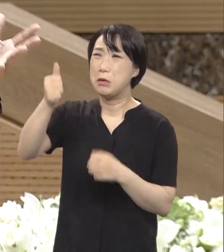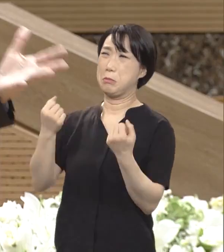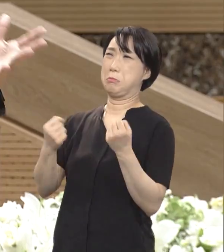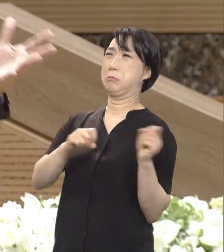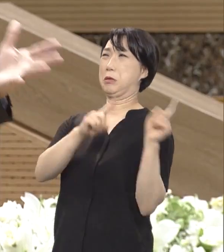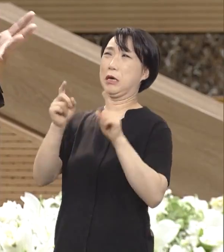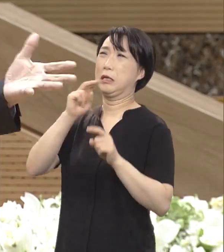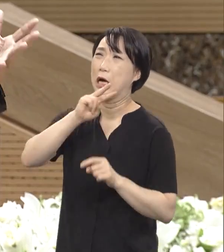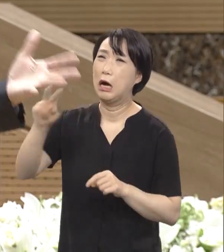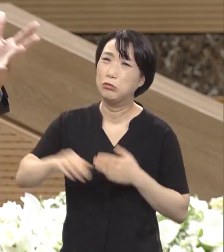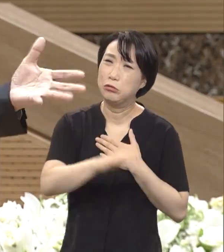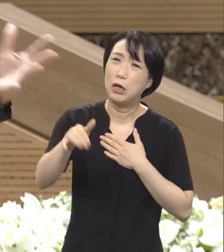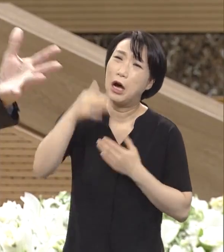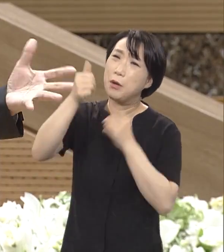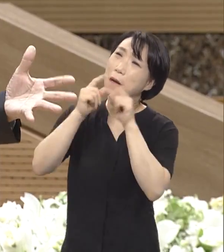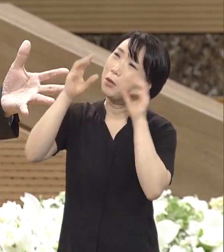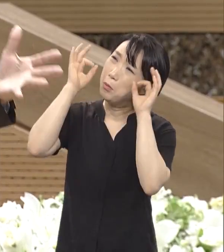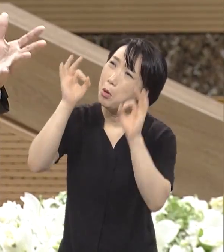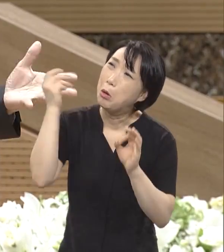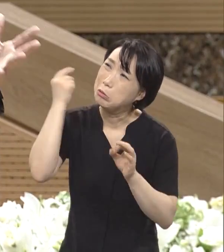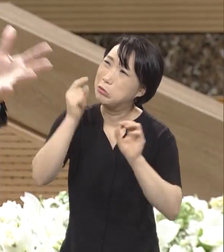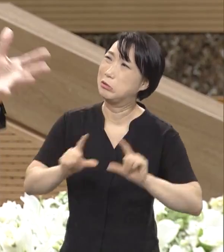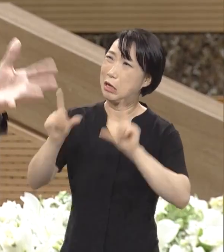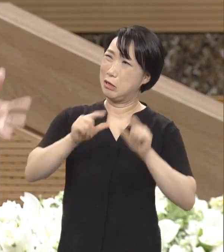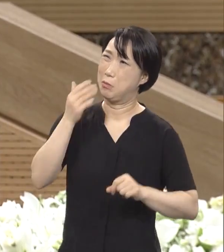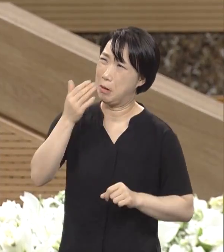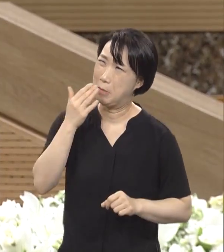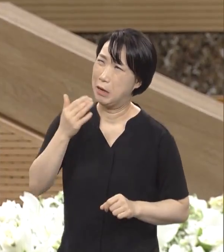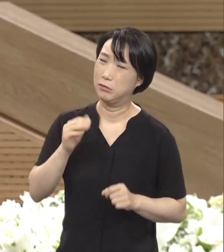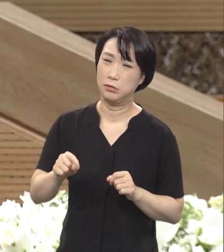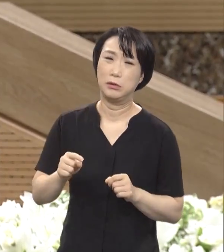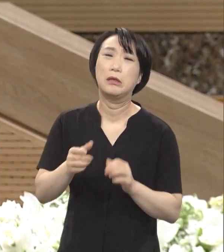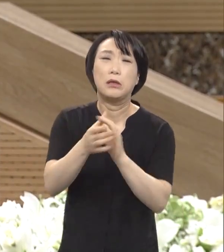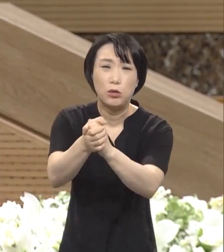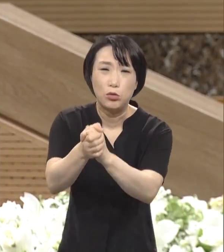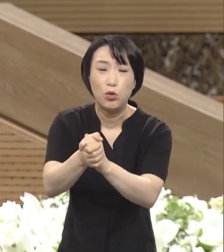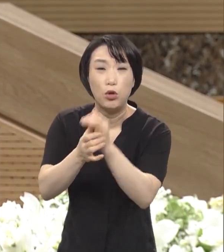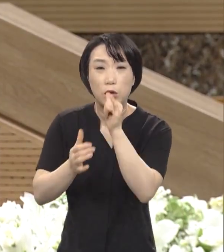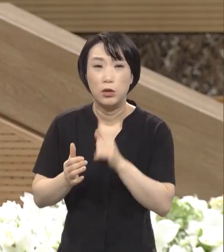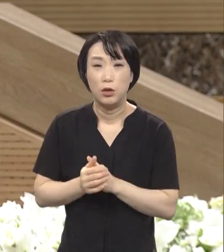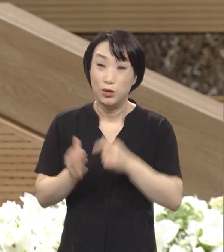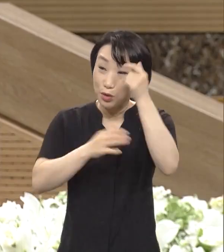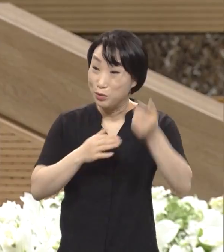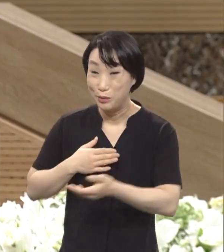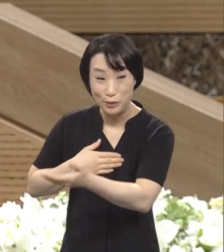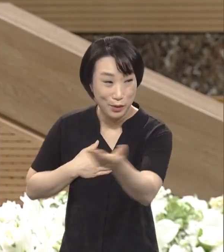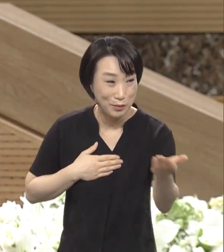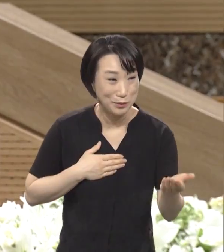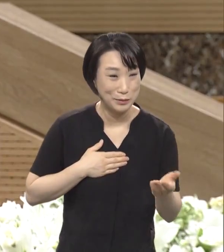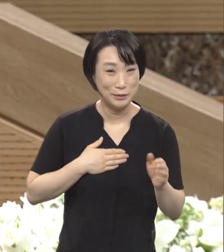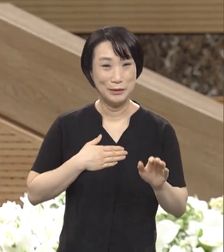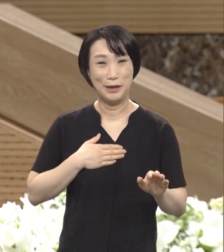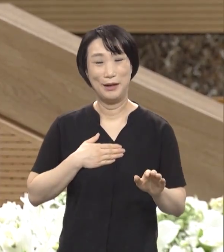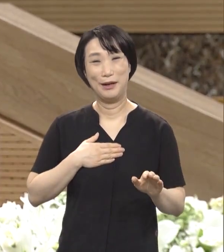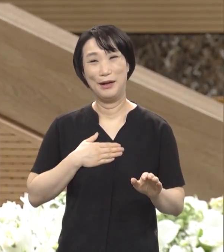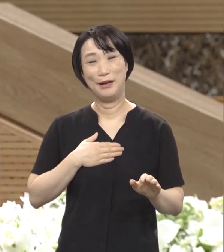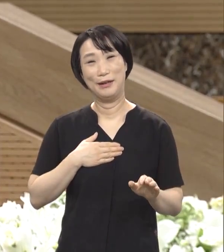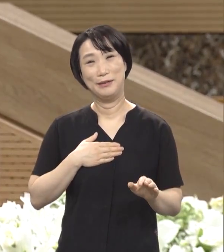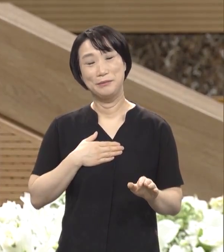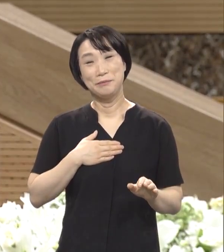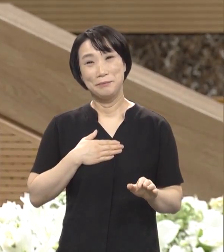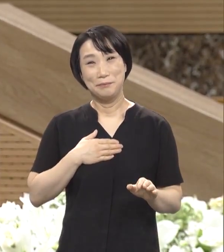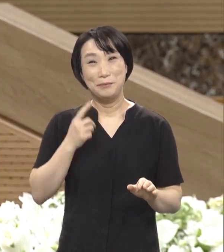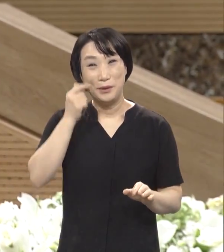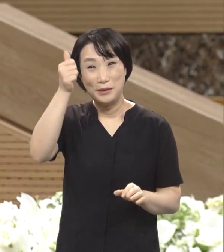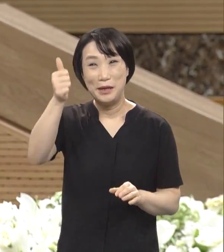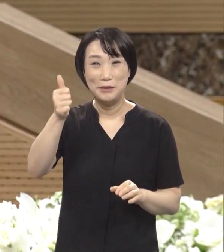우리가 말씀 듣고 산다. 우리가 말씀 듣고 살다. 우리 교인들이 그냥